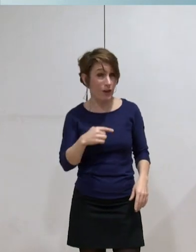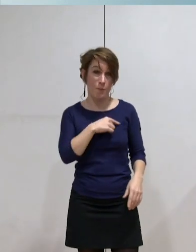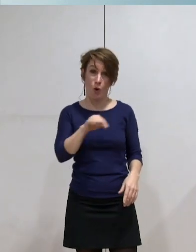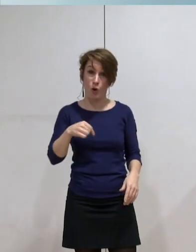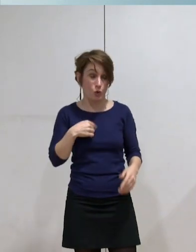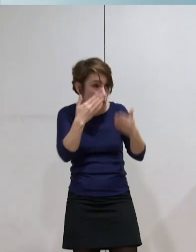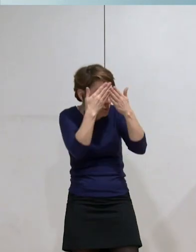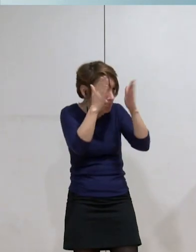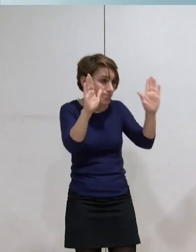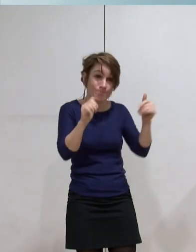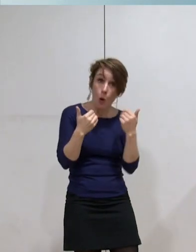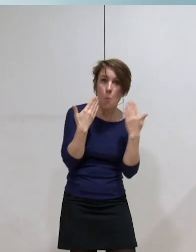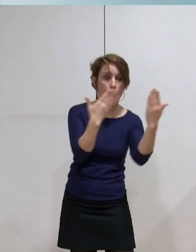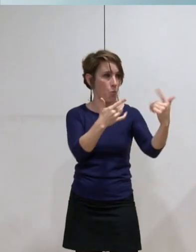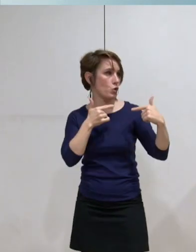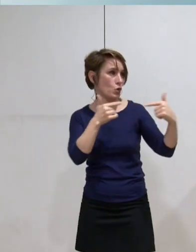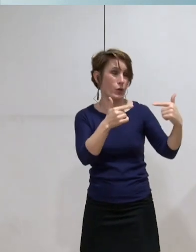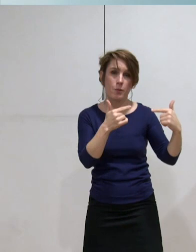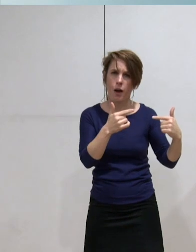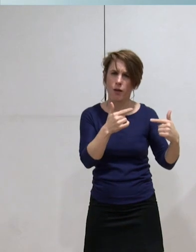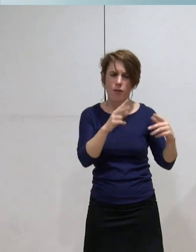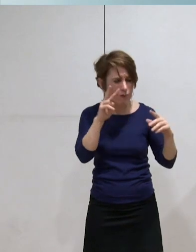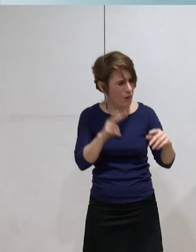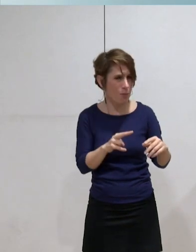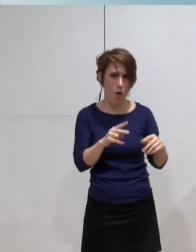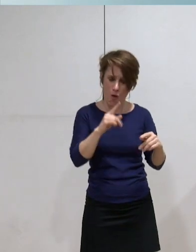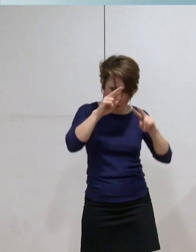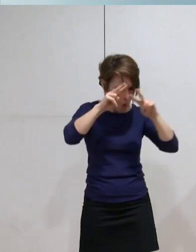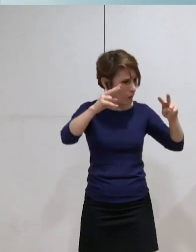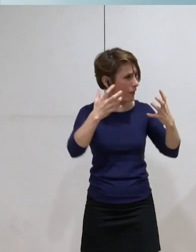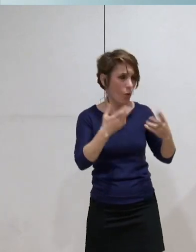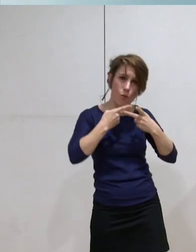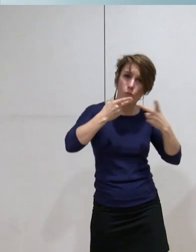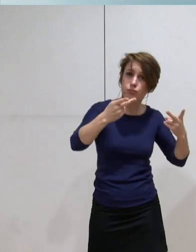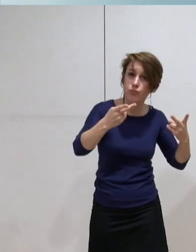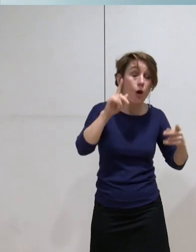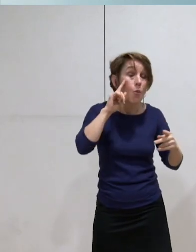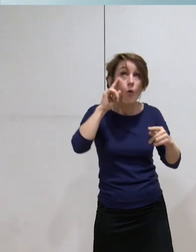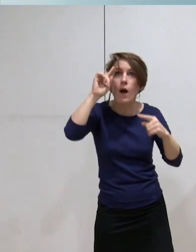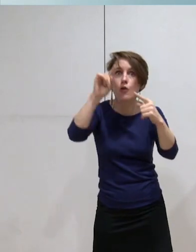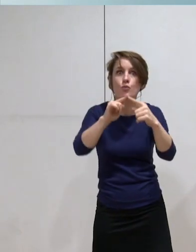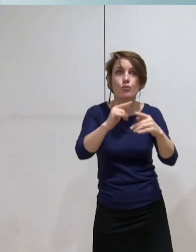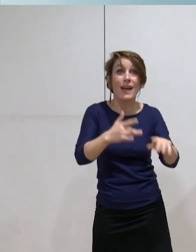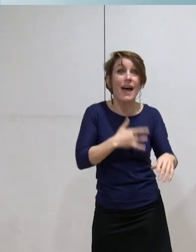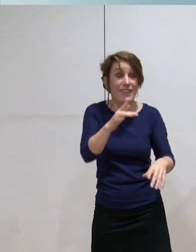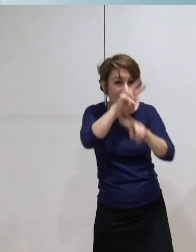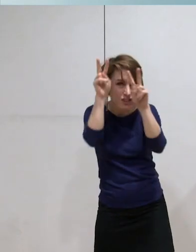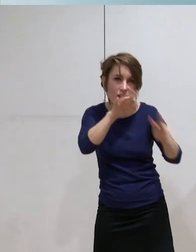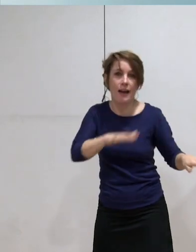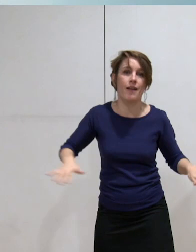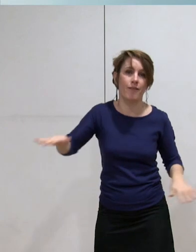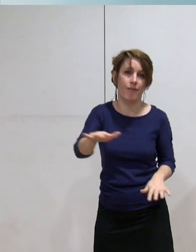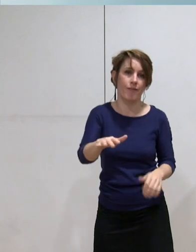arrièrepensé parce qu'il en va de l'intérêt général mais je veux dire que de la même manière que cette main